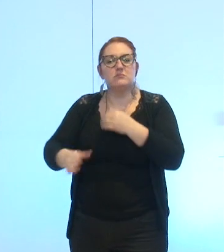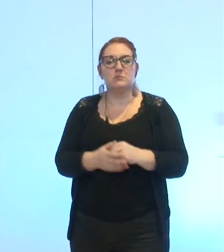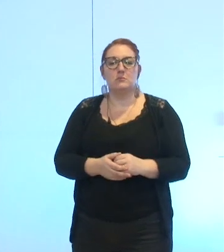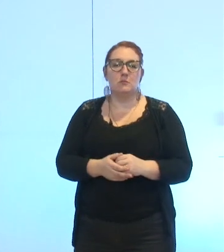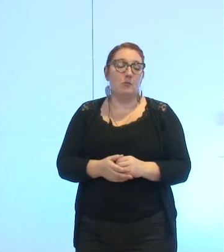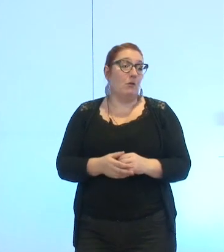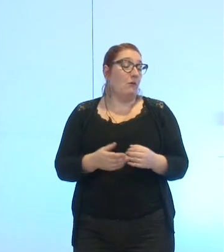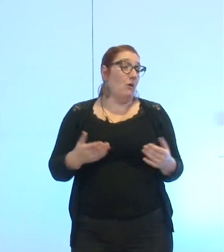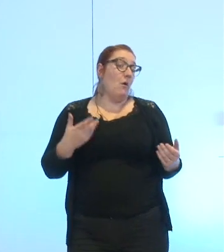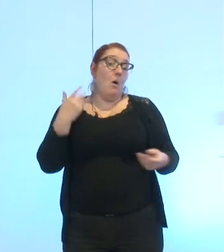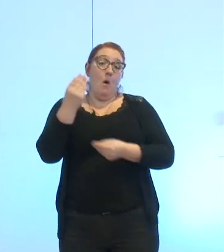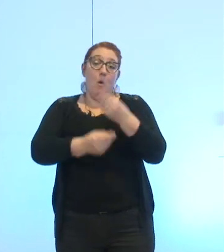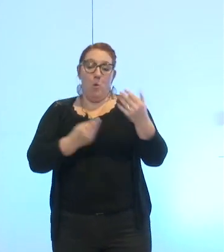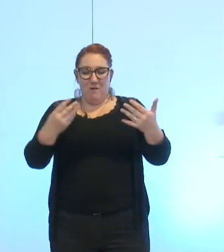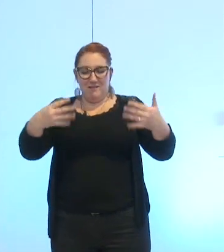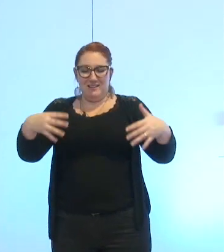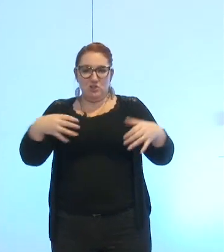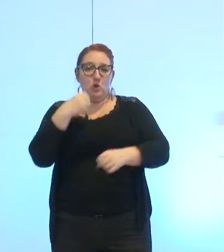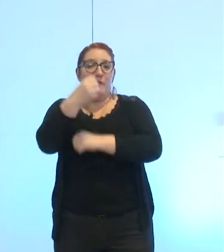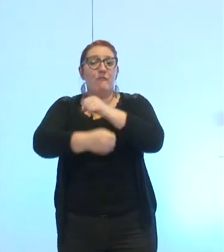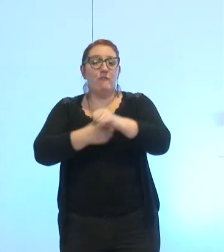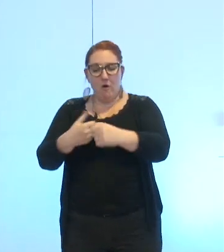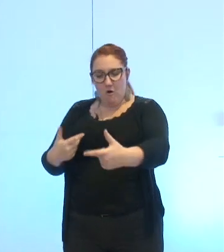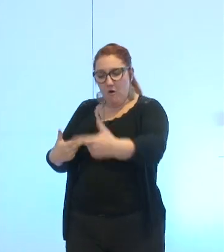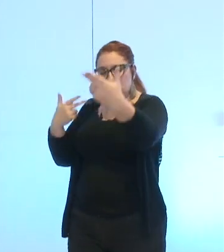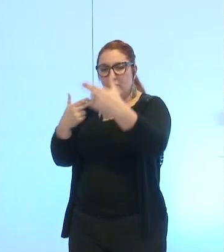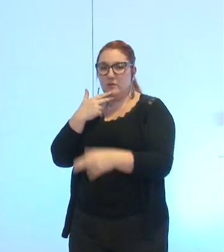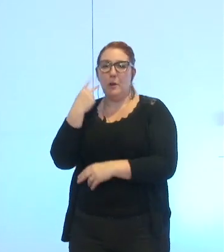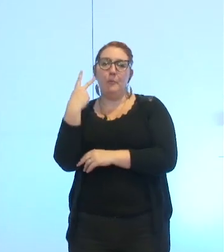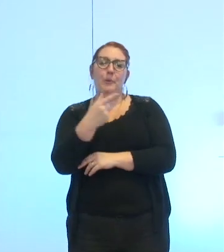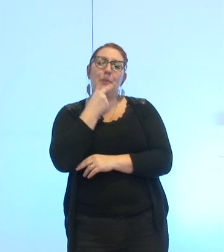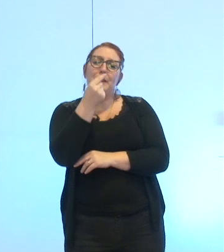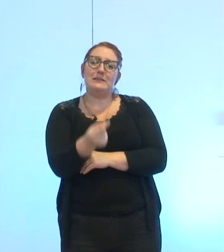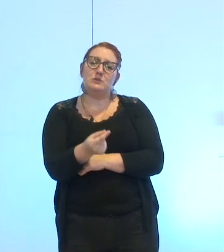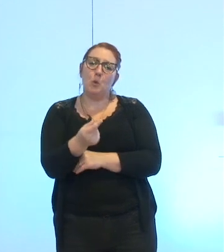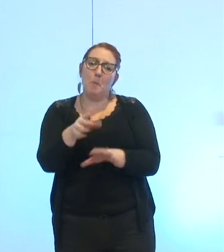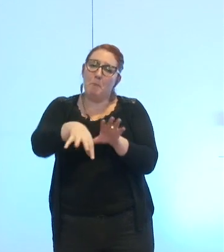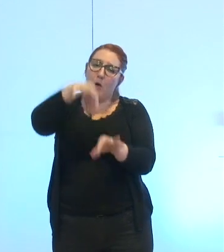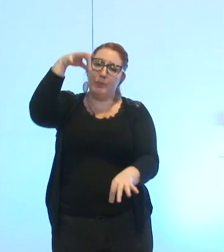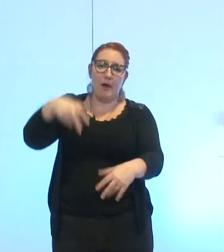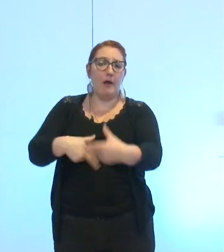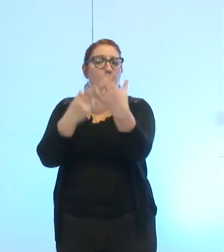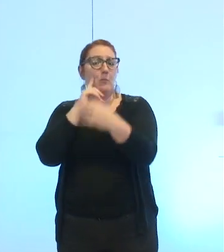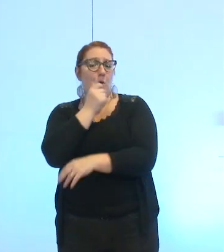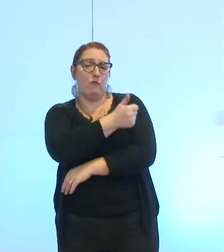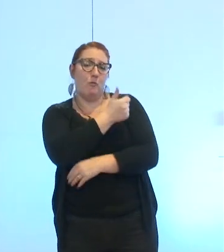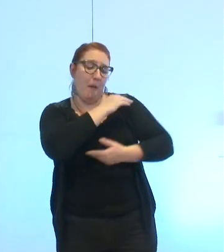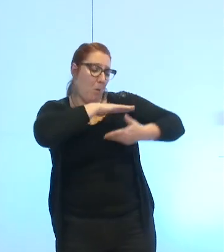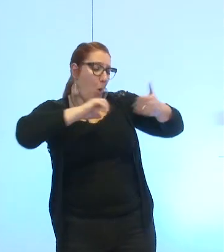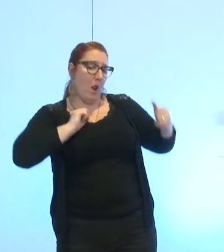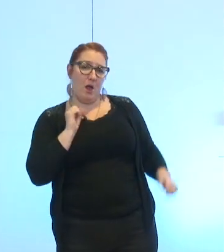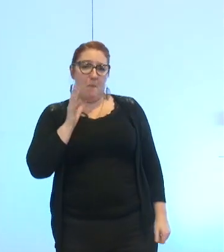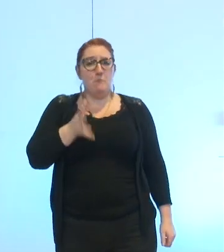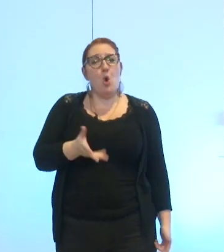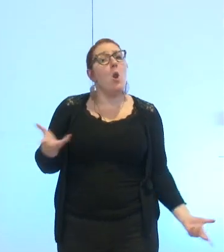19 ans la durée des mandats de Michel desto puisque vous êtes hric Piol son successeur